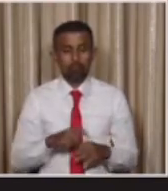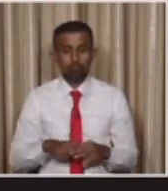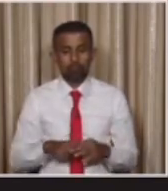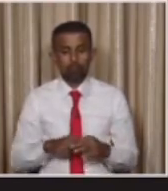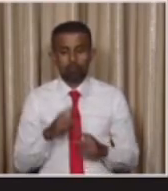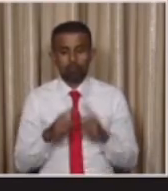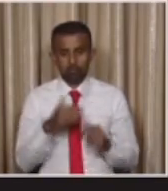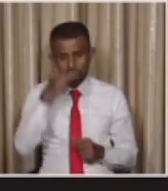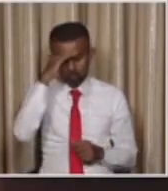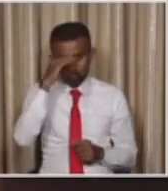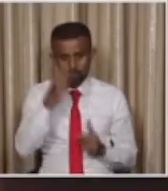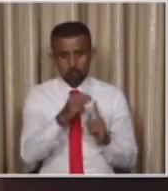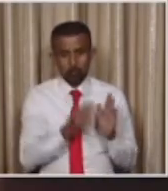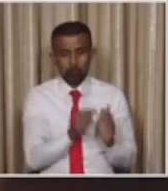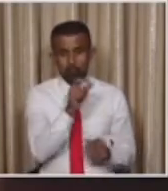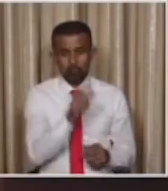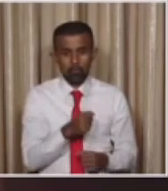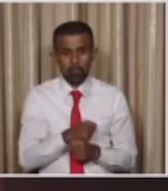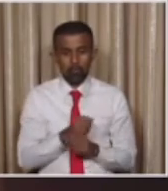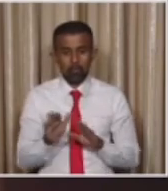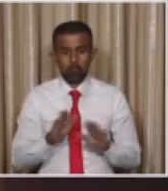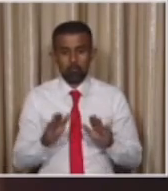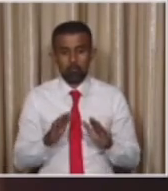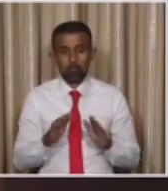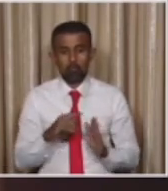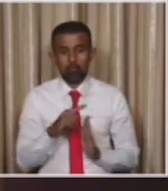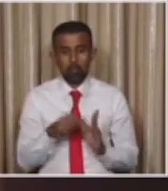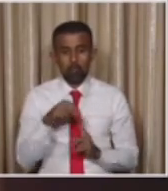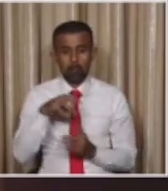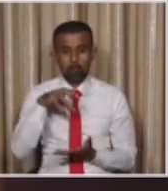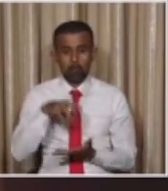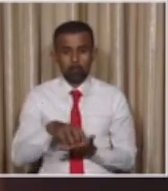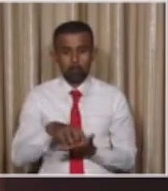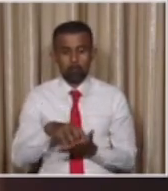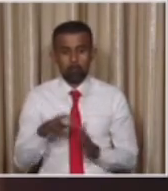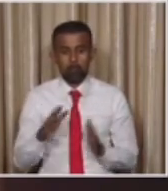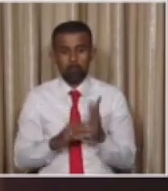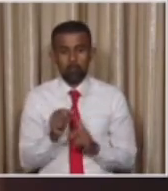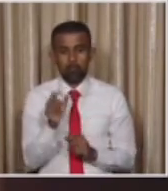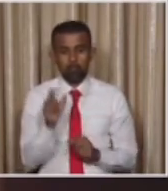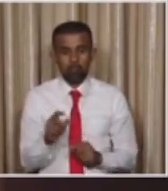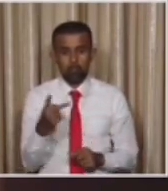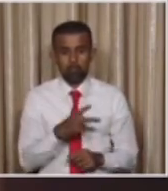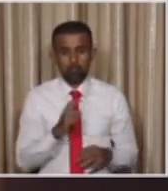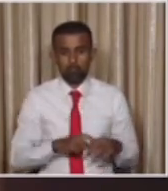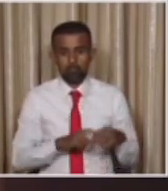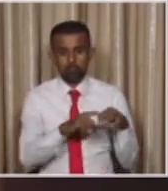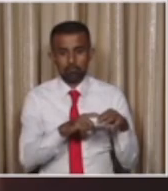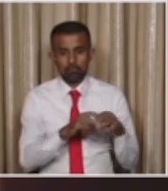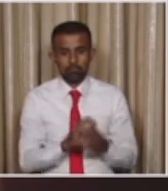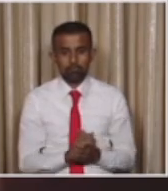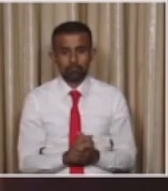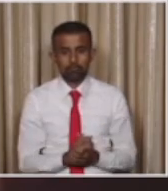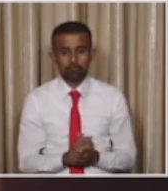ගරු කථානායකතුමනි, අග්‍රාමාත්‍යතුමා සහ රාජ්‍ය පරිපාලන සදේශ කටයුතු පළාත් සභා සහ පළාත් පාලන අමාත්‍යතුමා වෙනුවෙන් මම දෙවෙනි ප්‍රශ්නේ අහනවා.